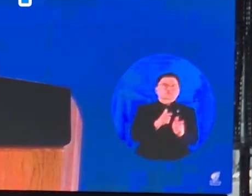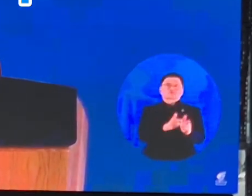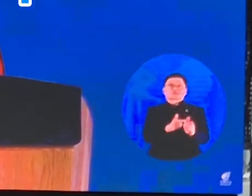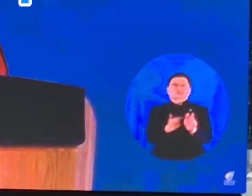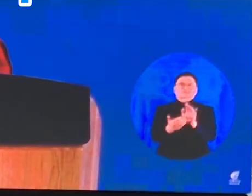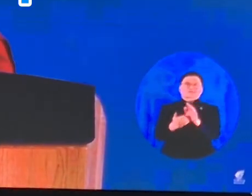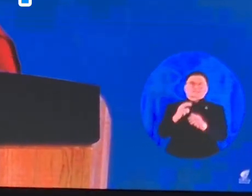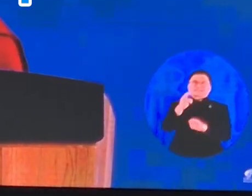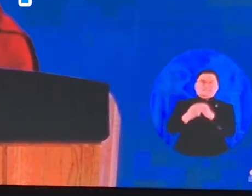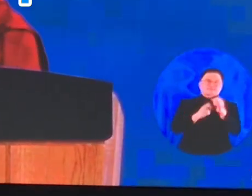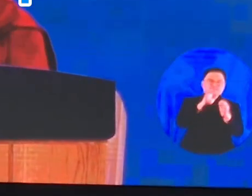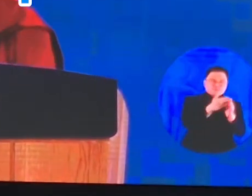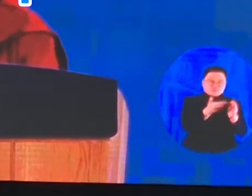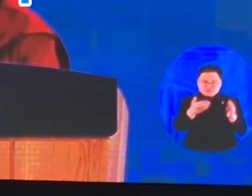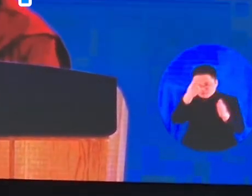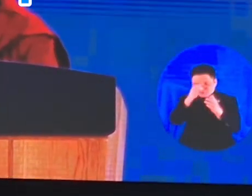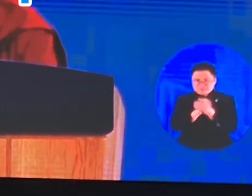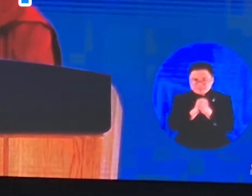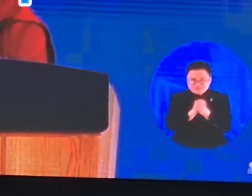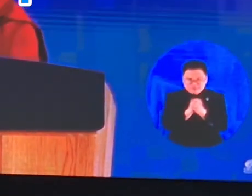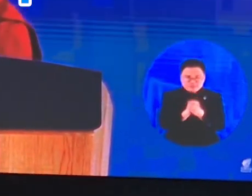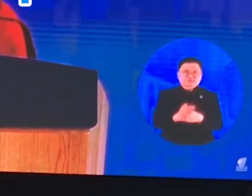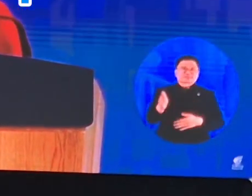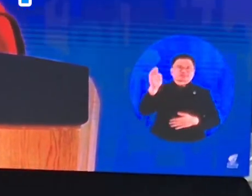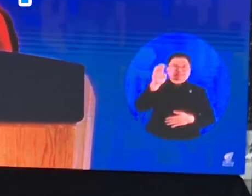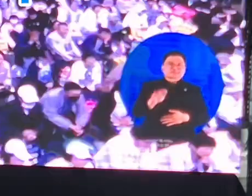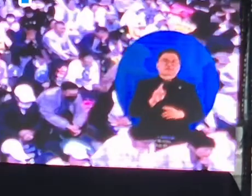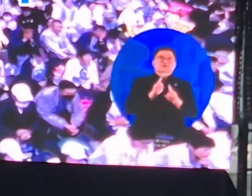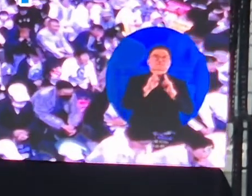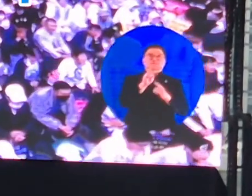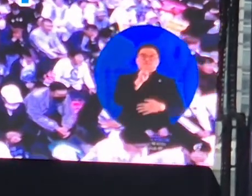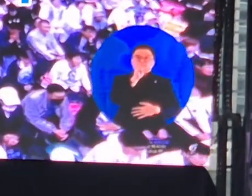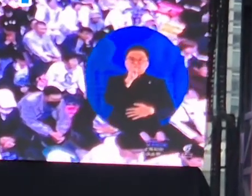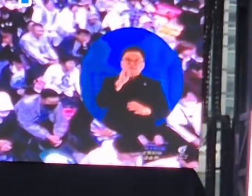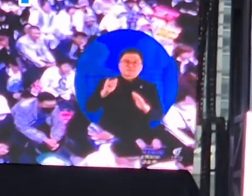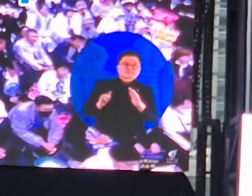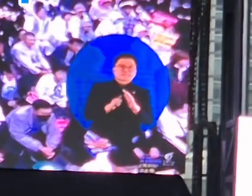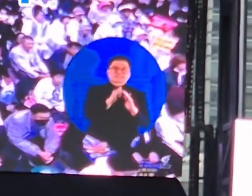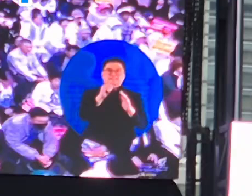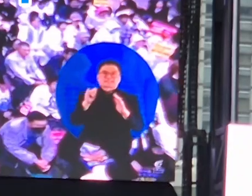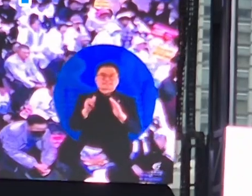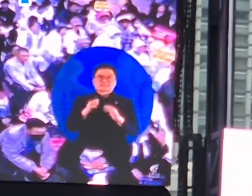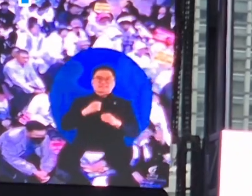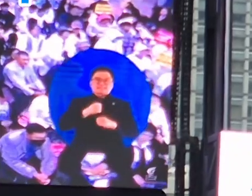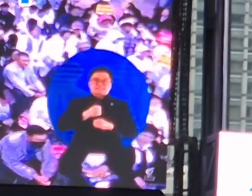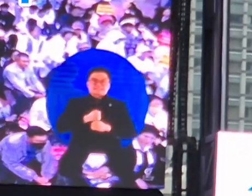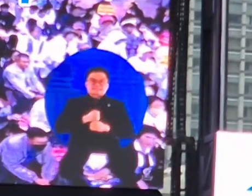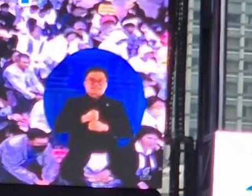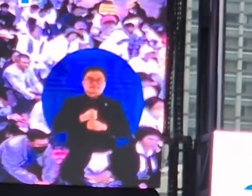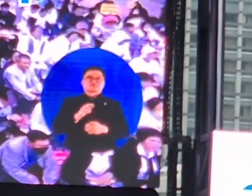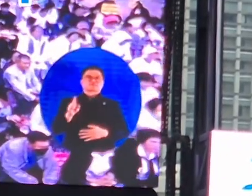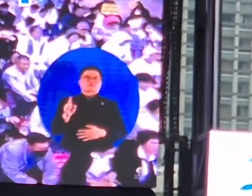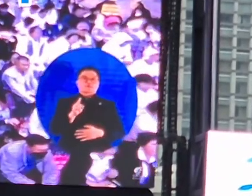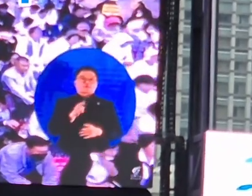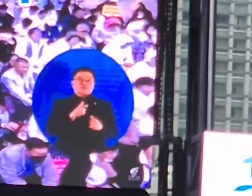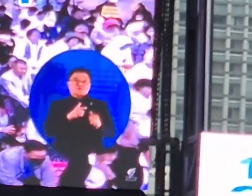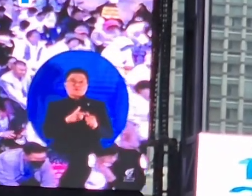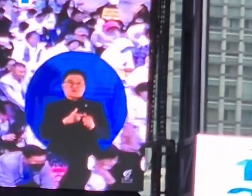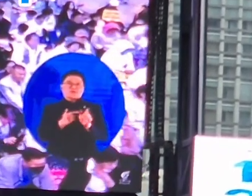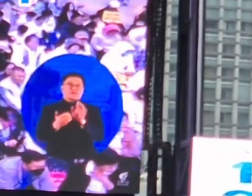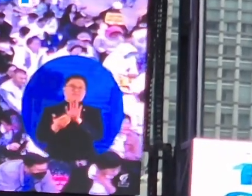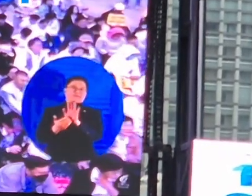눈물로 기도해왔어요. 그런데 말씀 묵상으로 가정을 중수하고 지키는 것이 동성애를